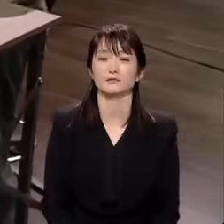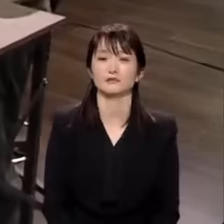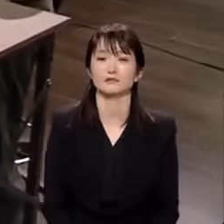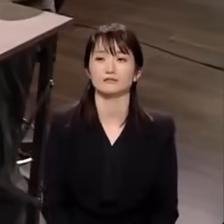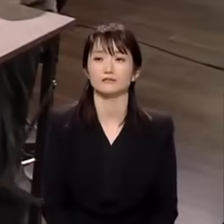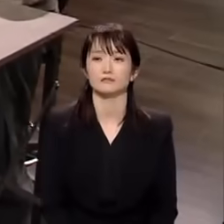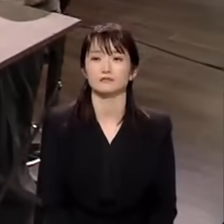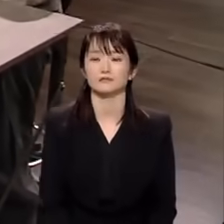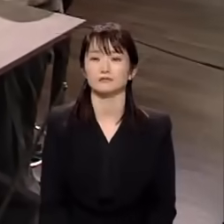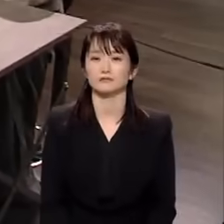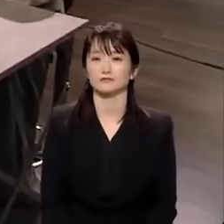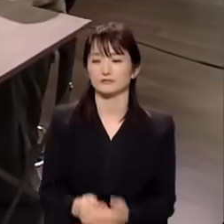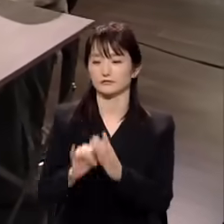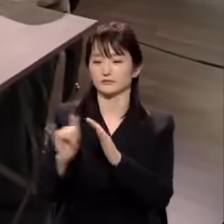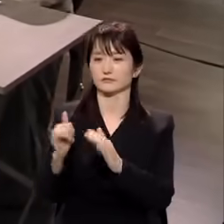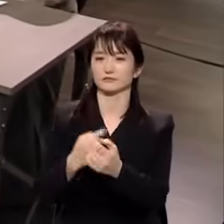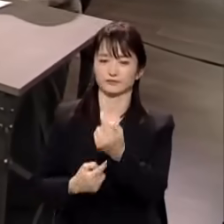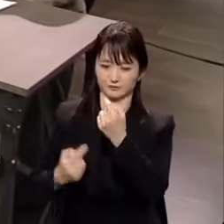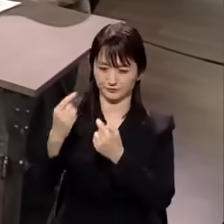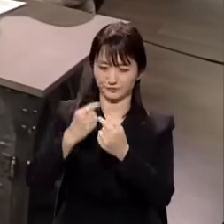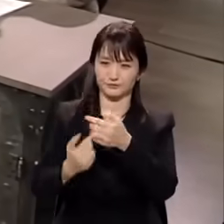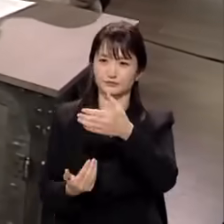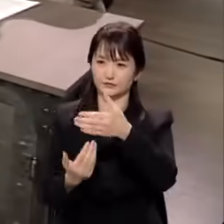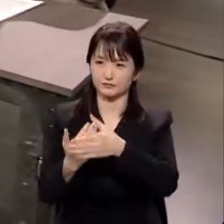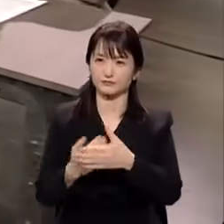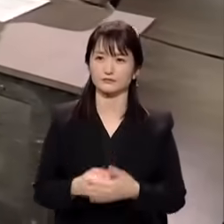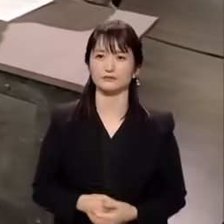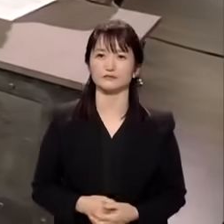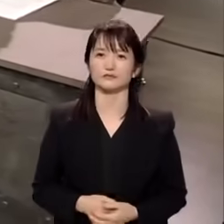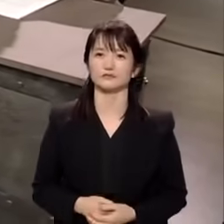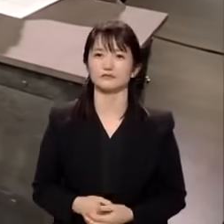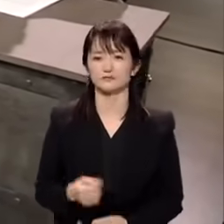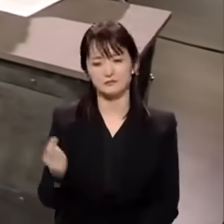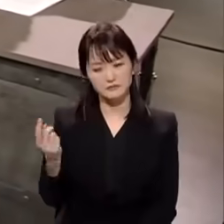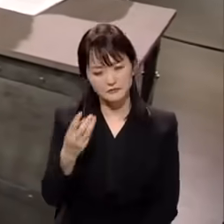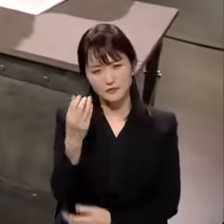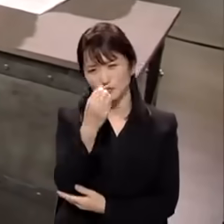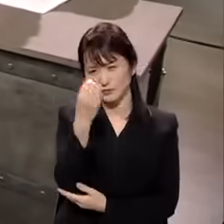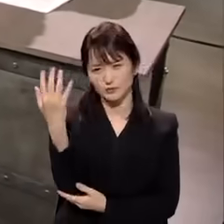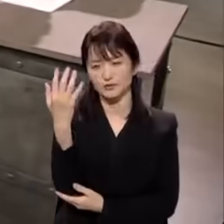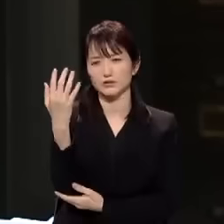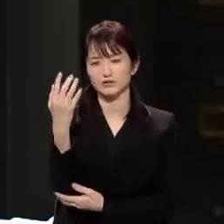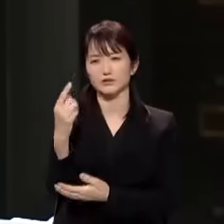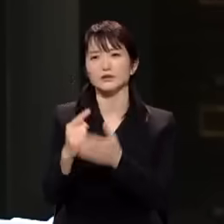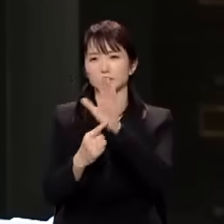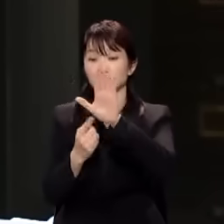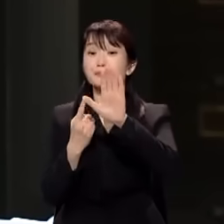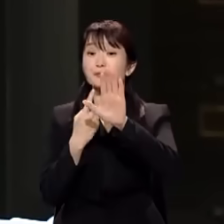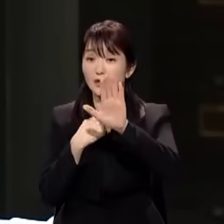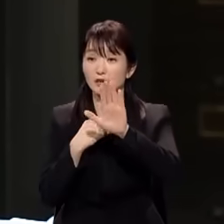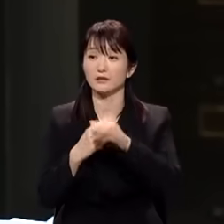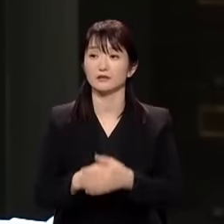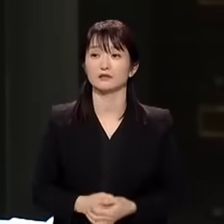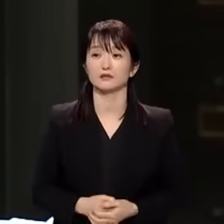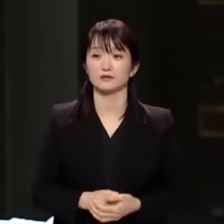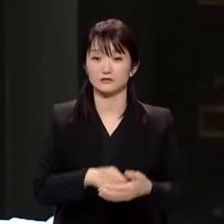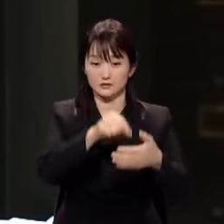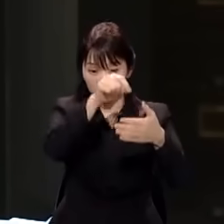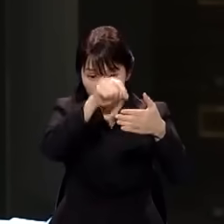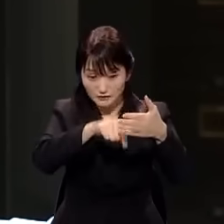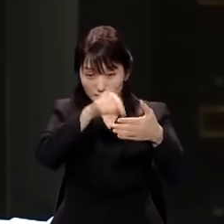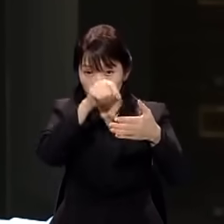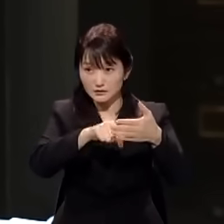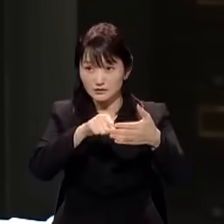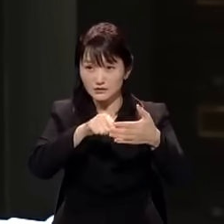자, 사방 가족분께서 제보해 주신 사건인데, 사실 이 사건이 몇몇 언론에 보도가 된 적이 있습니다. 자, 그런데 기사에 다